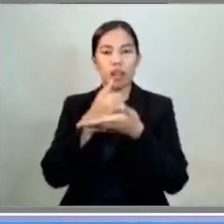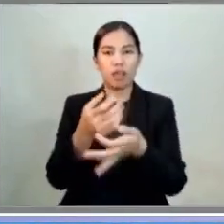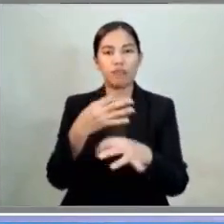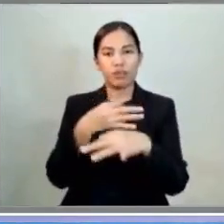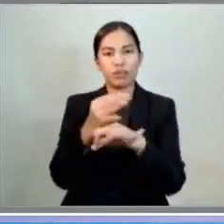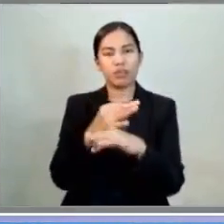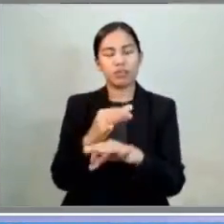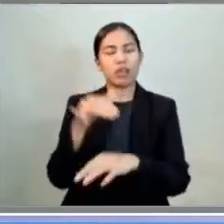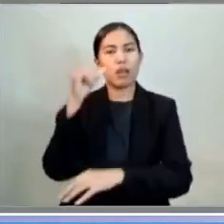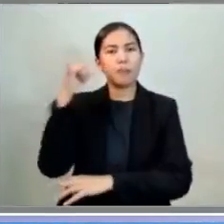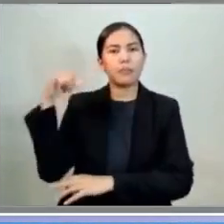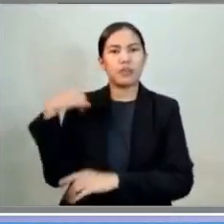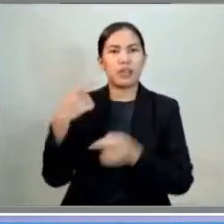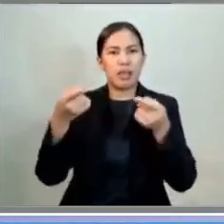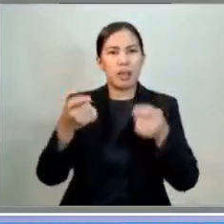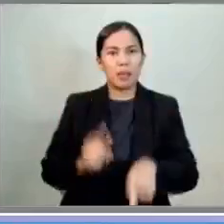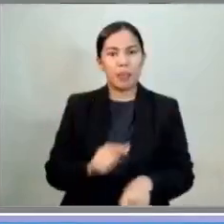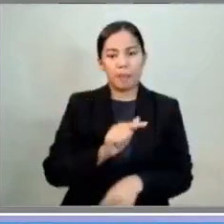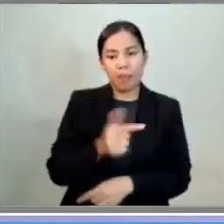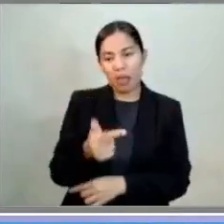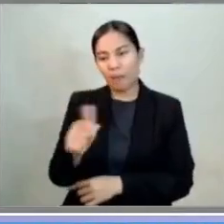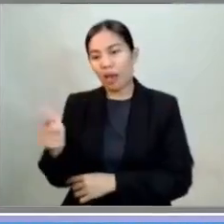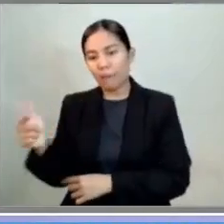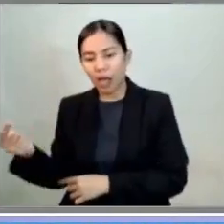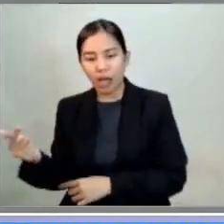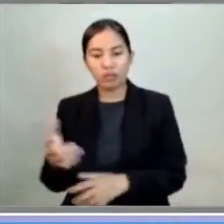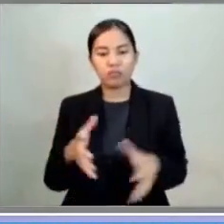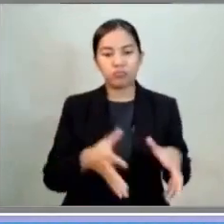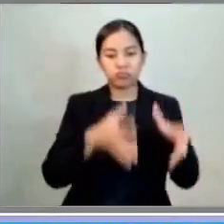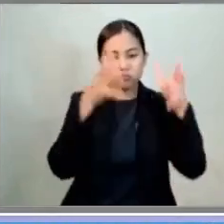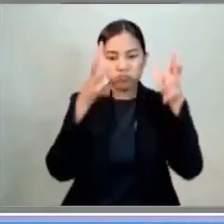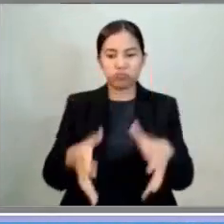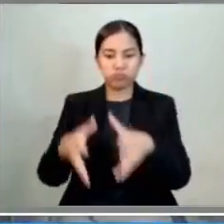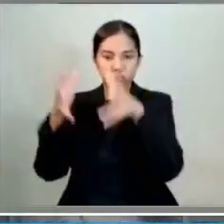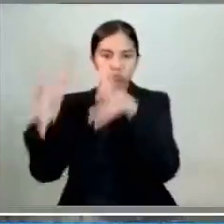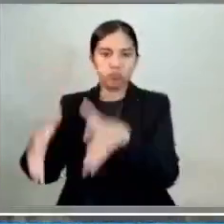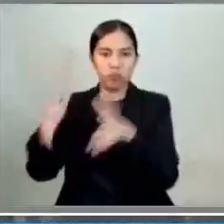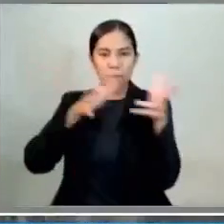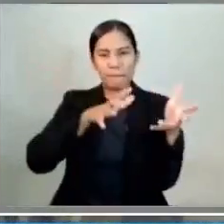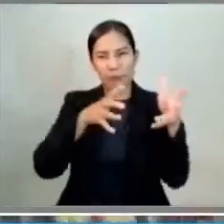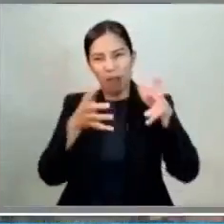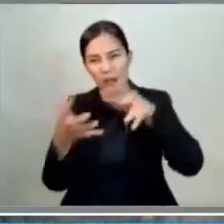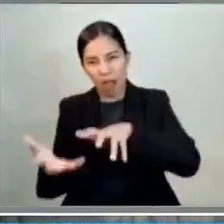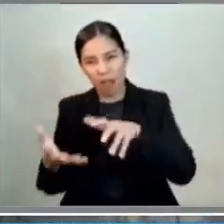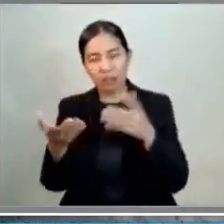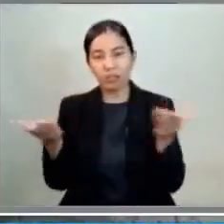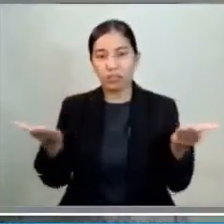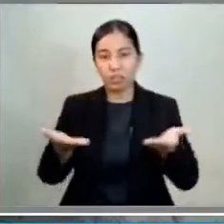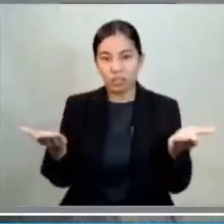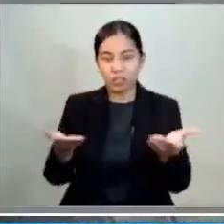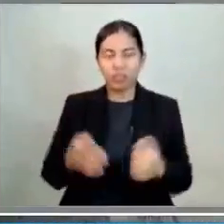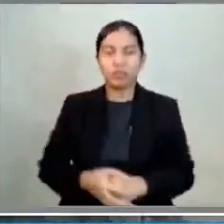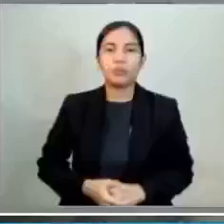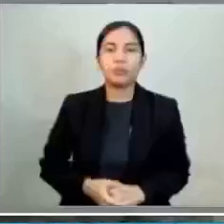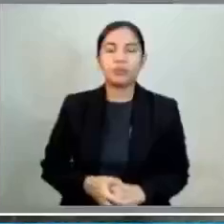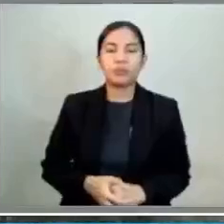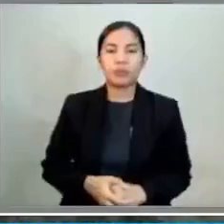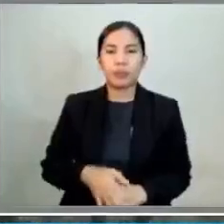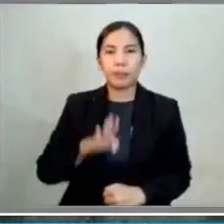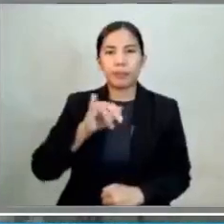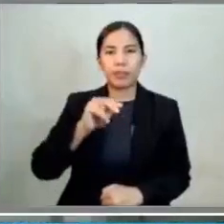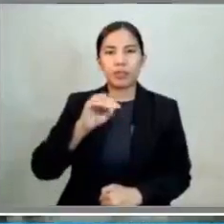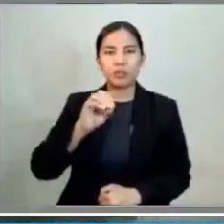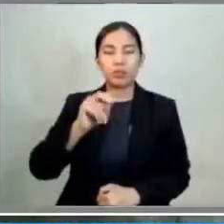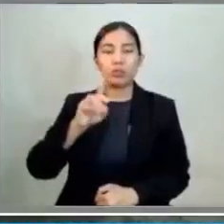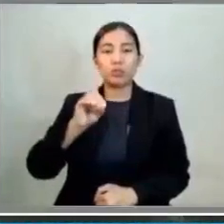na nagtumbahan ang 9 na poste ng kuryente at telecommunications dito sa Binondo. 3 ang nagtamo ng minor injuries, 8